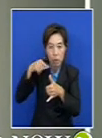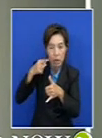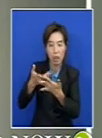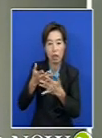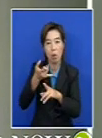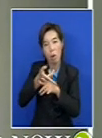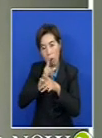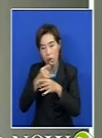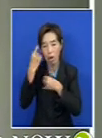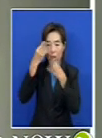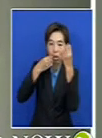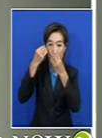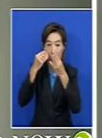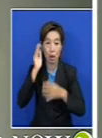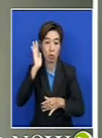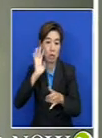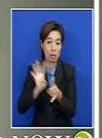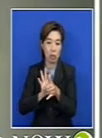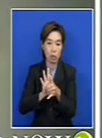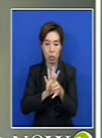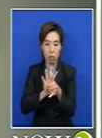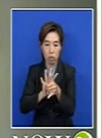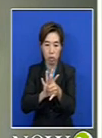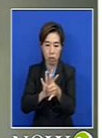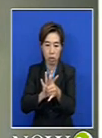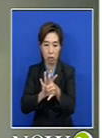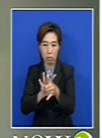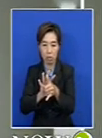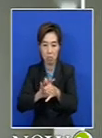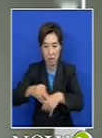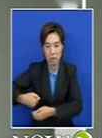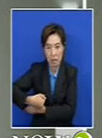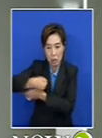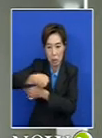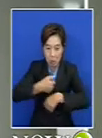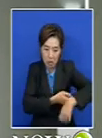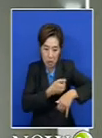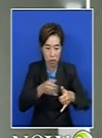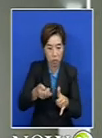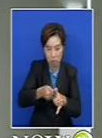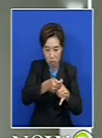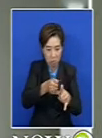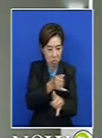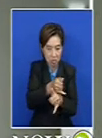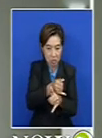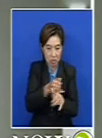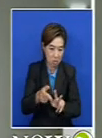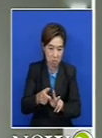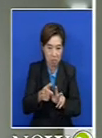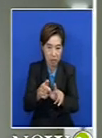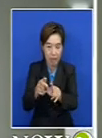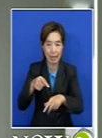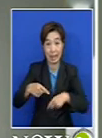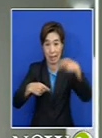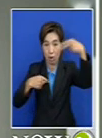ตินะฮะแล้วก็ผู้ชายทั้ง4คนเนี่ยก็เรียกว่าอยู่สภาพที่หิ้วปีกไปตำรวจก็เลยใช้ภาพจากกล้องวงจรปิดนี่แหละฮะเ